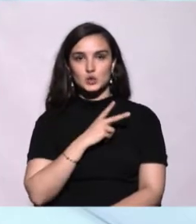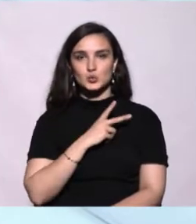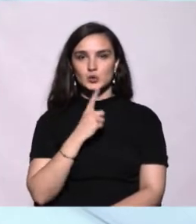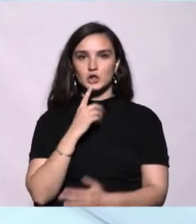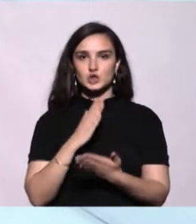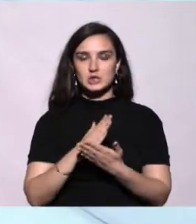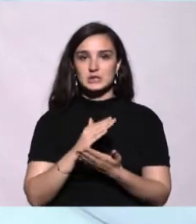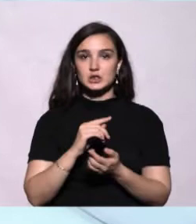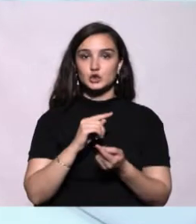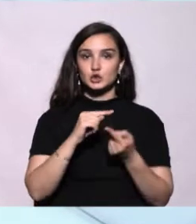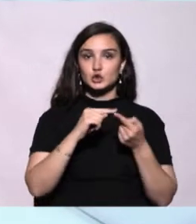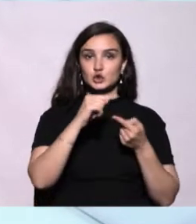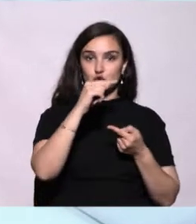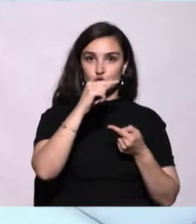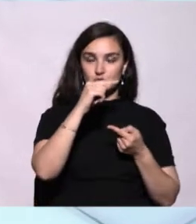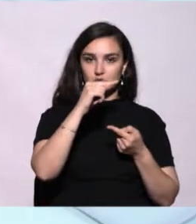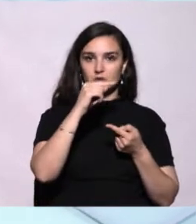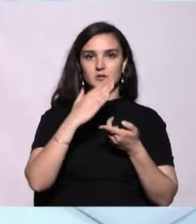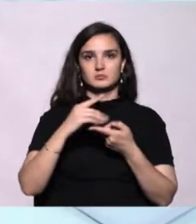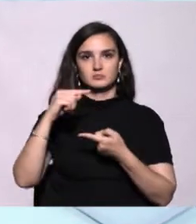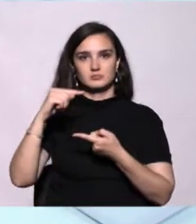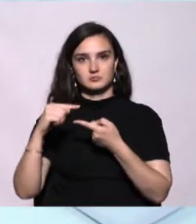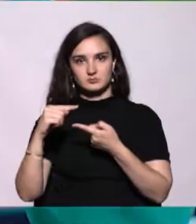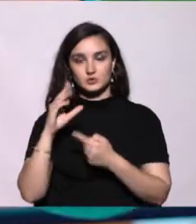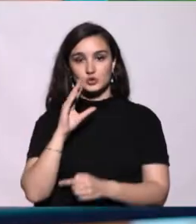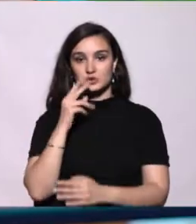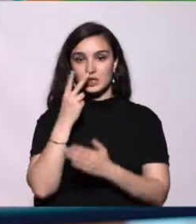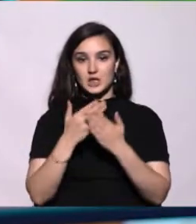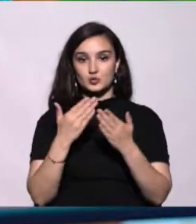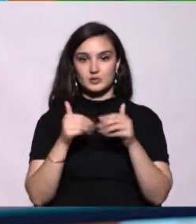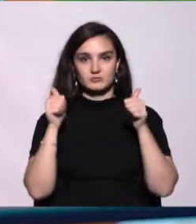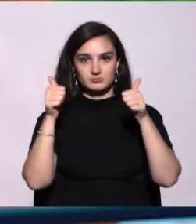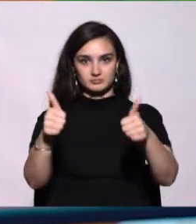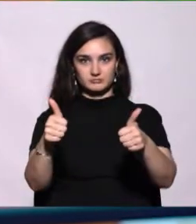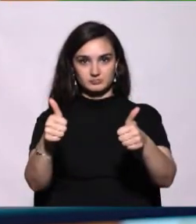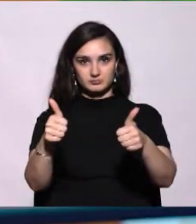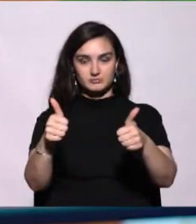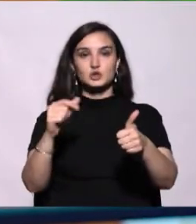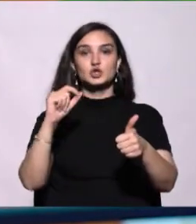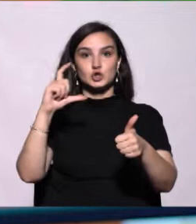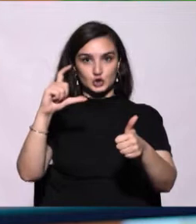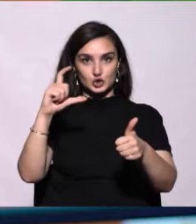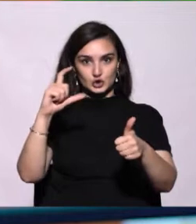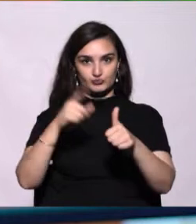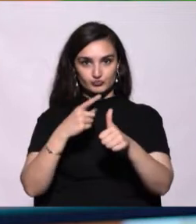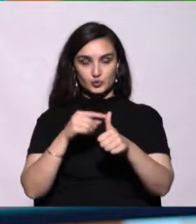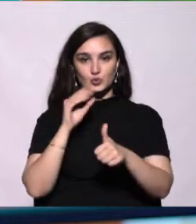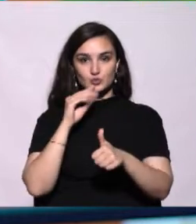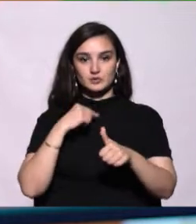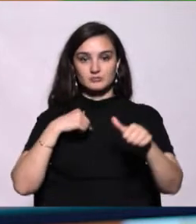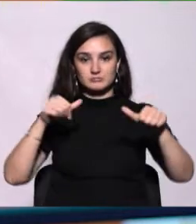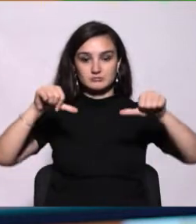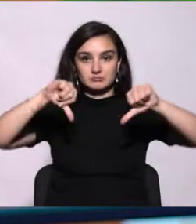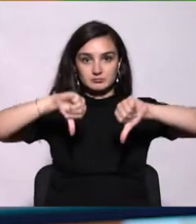არის როგორც დიდი ასო, ასევე პატარა ასო. So when I show you like this, it is capital letter. And when I